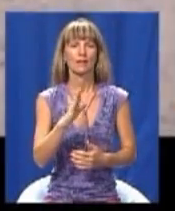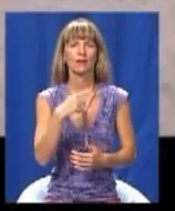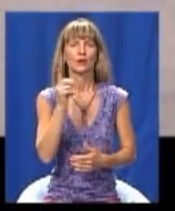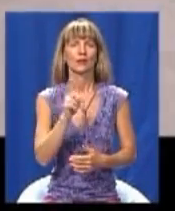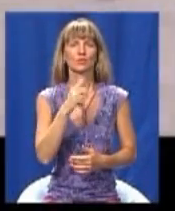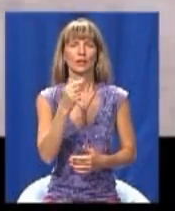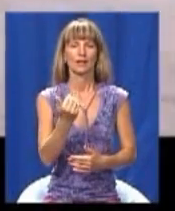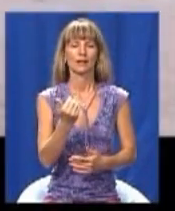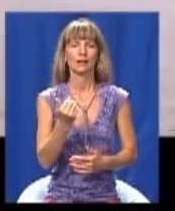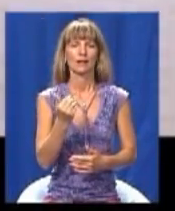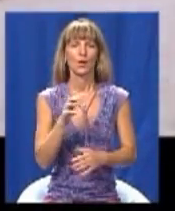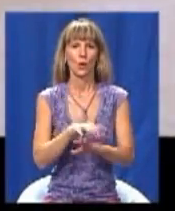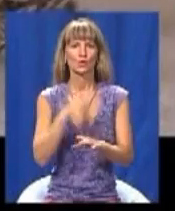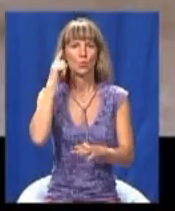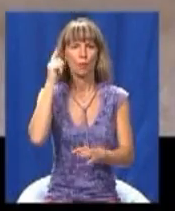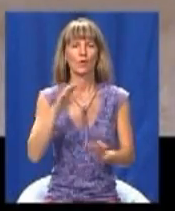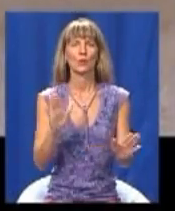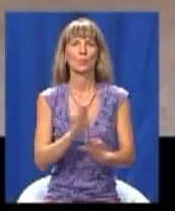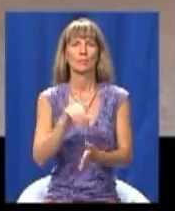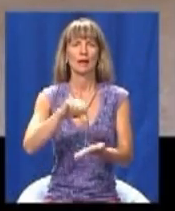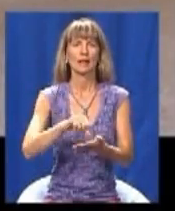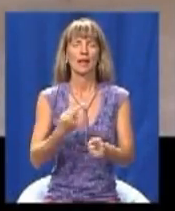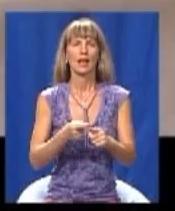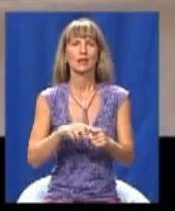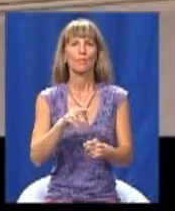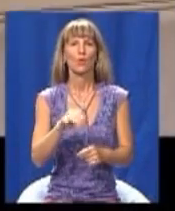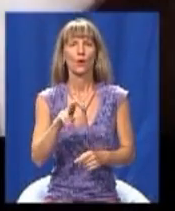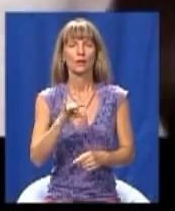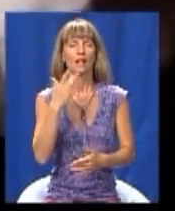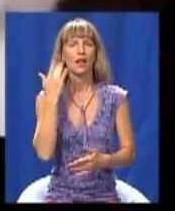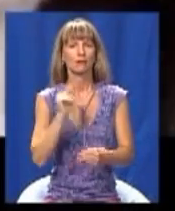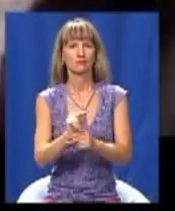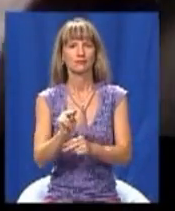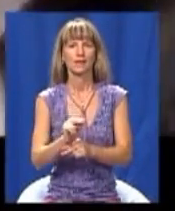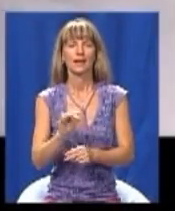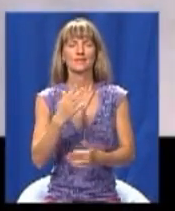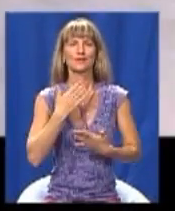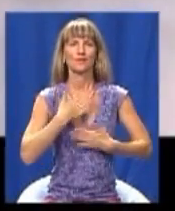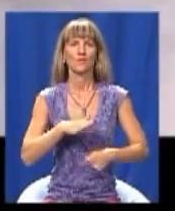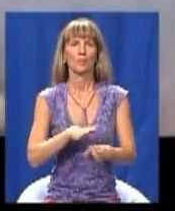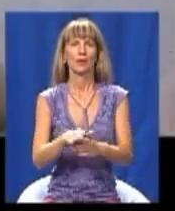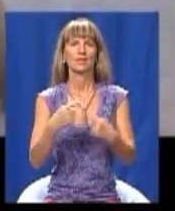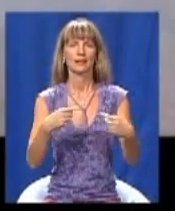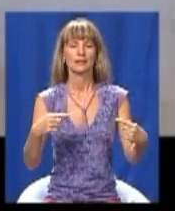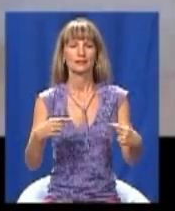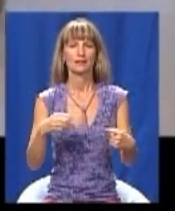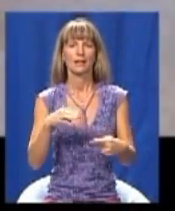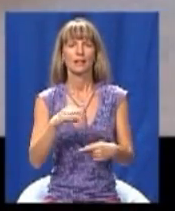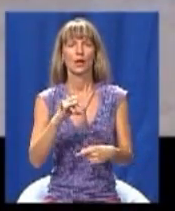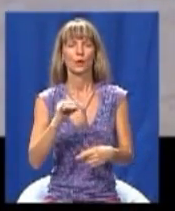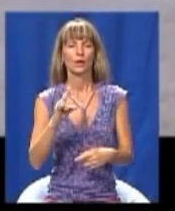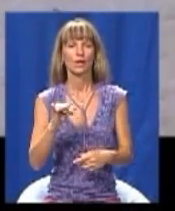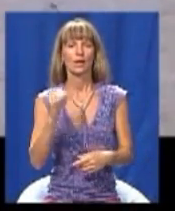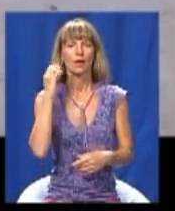їхні вихованці вміють співати. Представники цієї породи легко навчаються і з задоволенням виконують різні трюки.